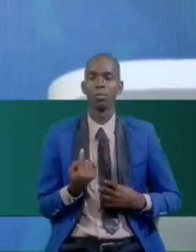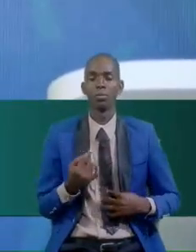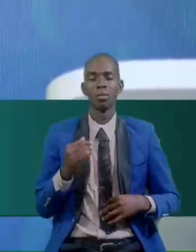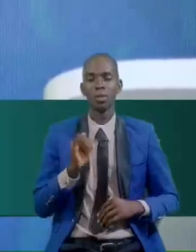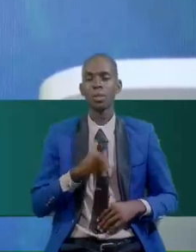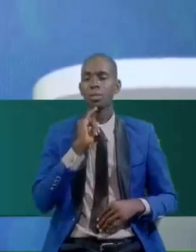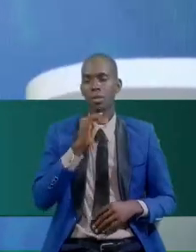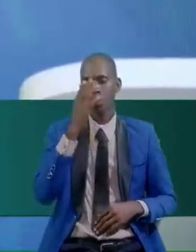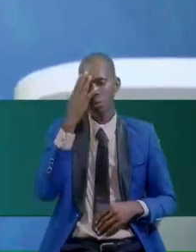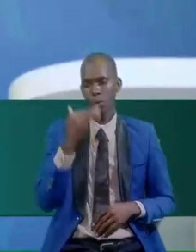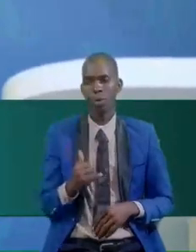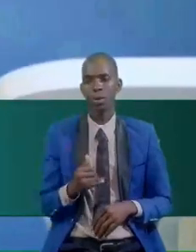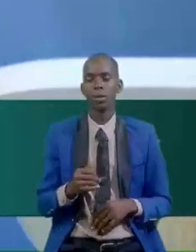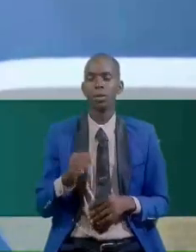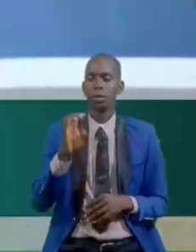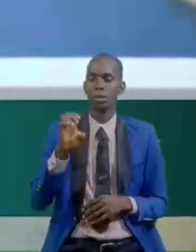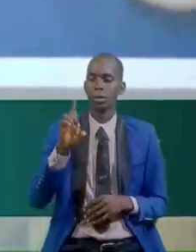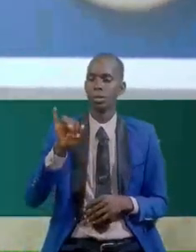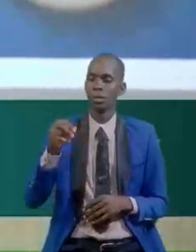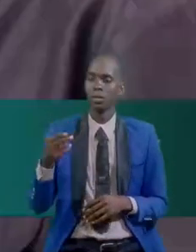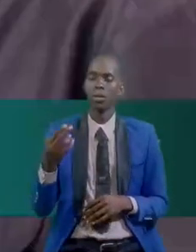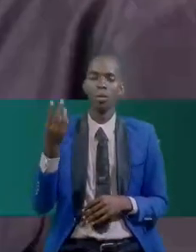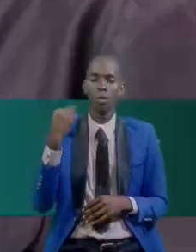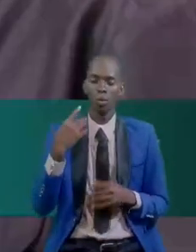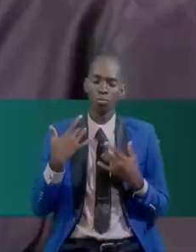C'est pourquoi il a été déprimé.